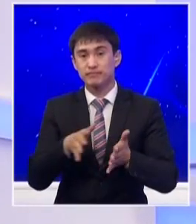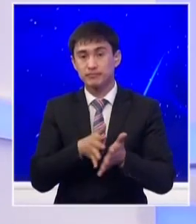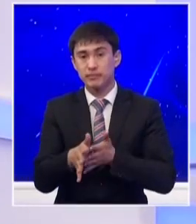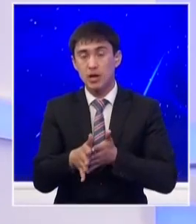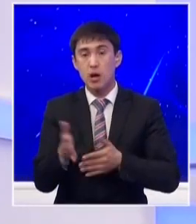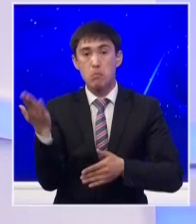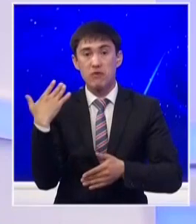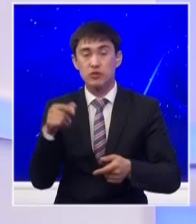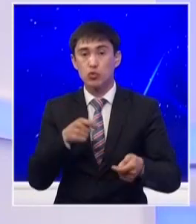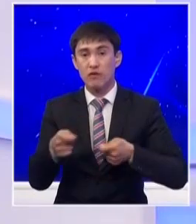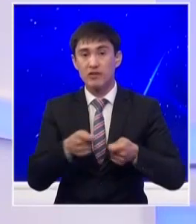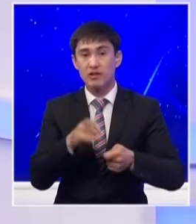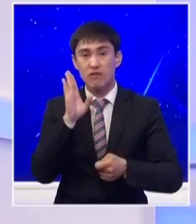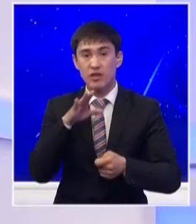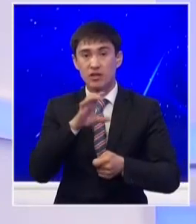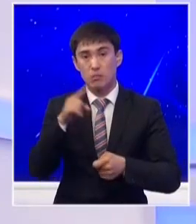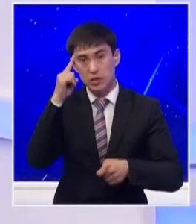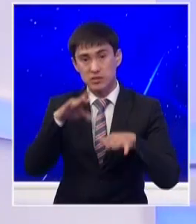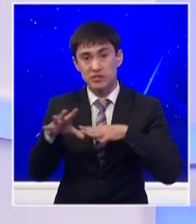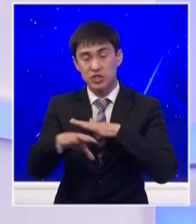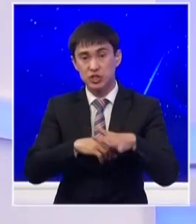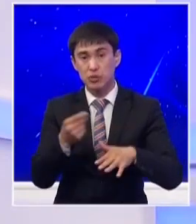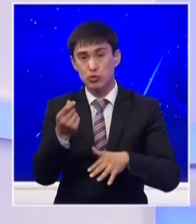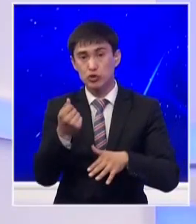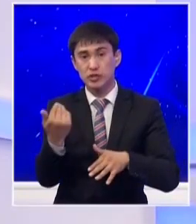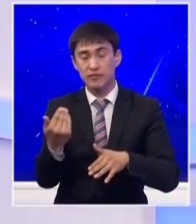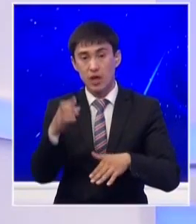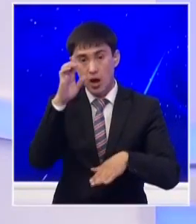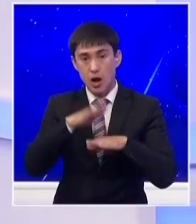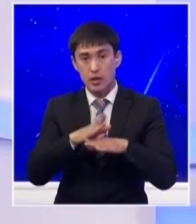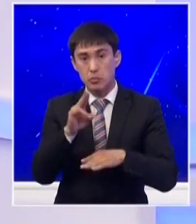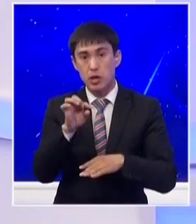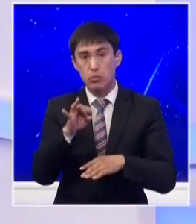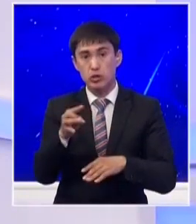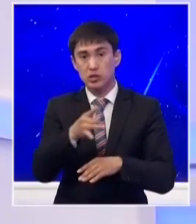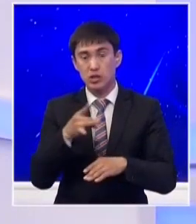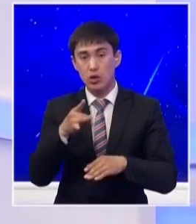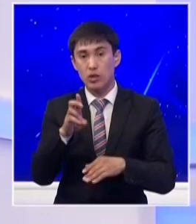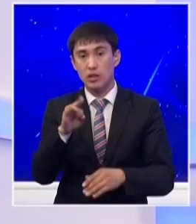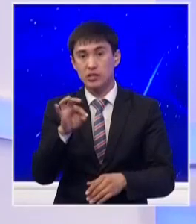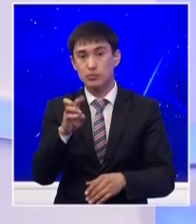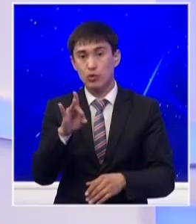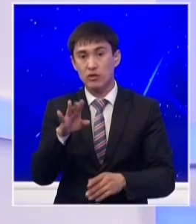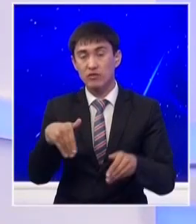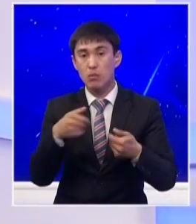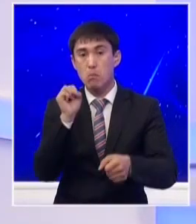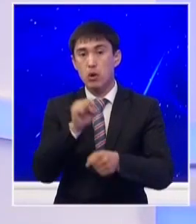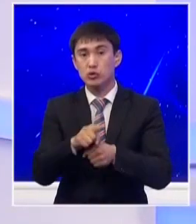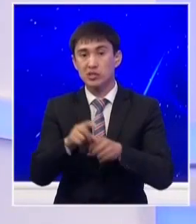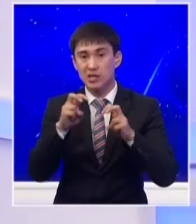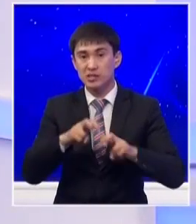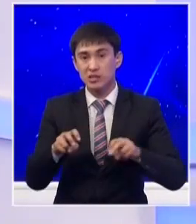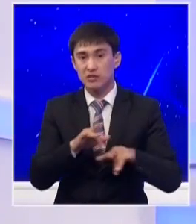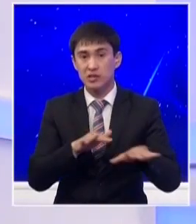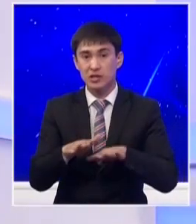Бывший руководитель водоканала подозревается в хищении бюджетных средств. Аким Кербулакского района Канат Испулатов дал поручение